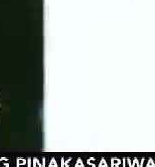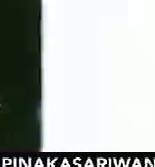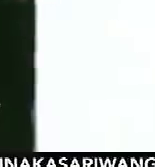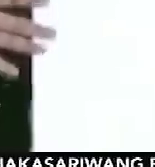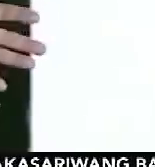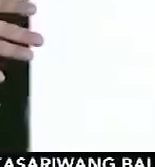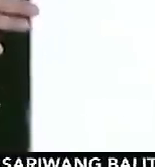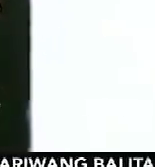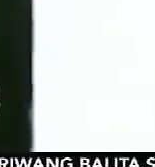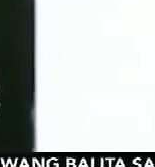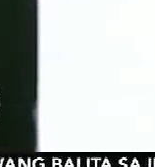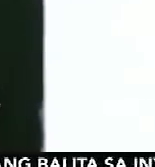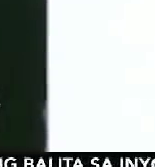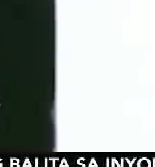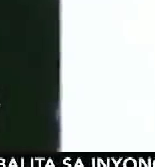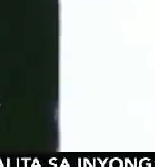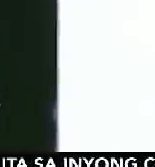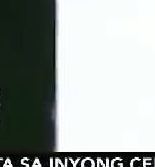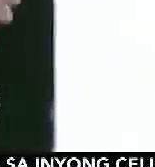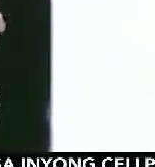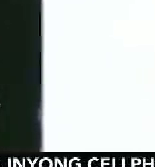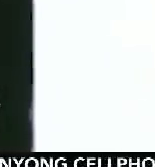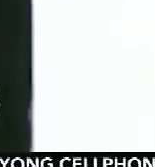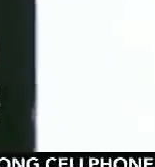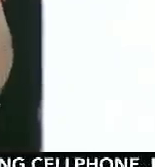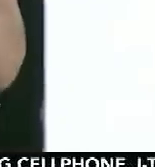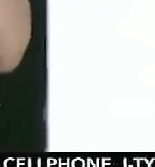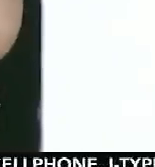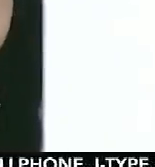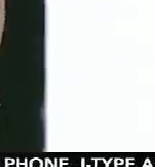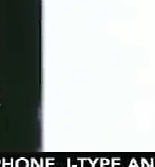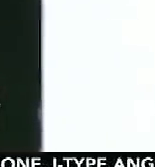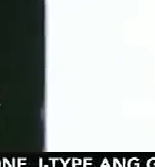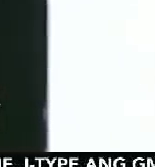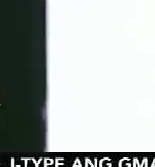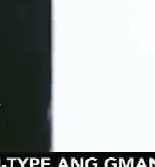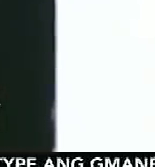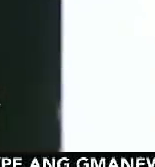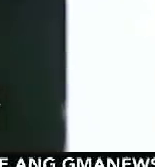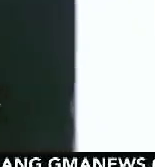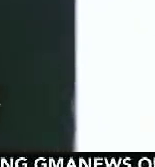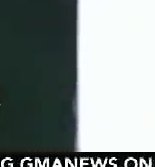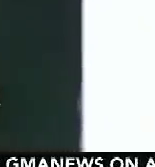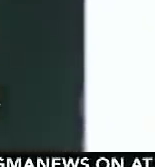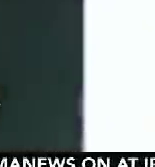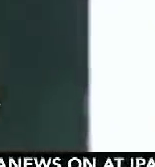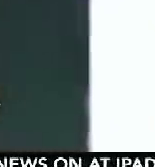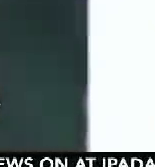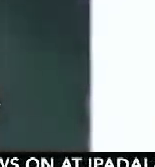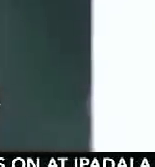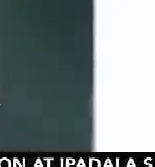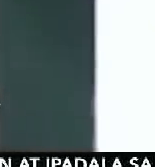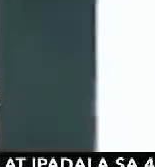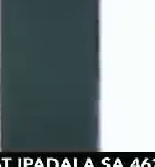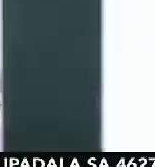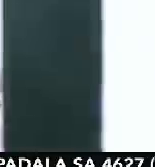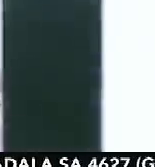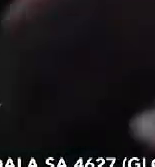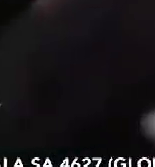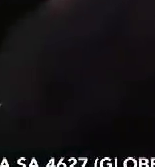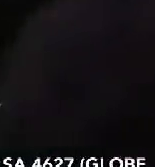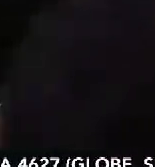province sa bansa. Muling paalala ni Lacson sa mga botante, hindi dapat magkamali sa pagpili ng kandidato sa Lunes dahil